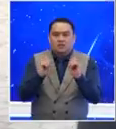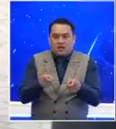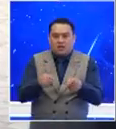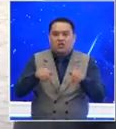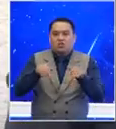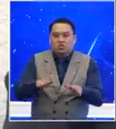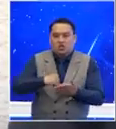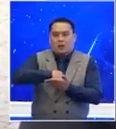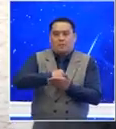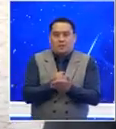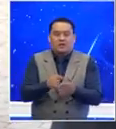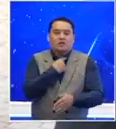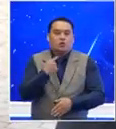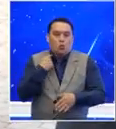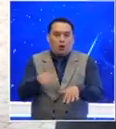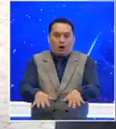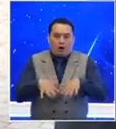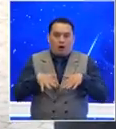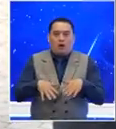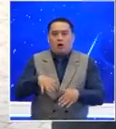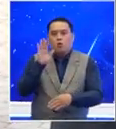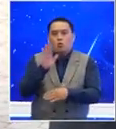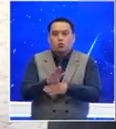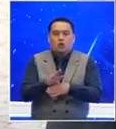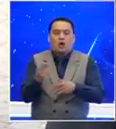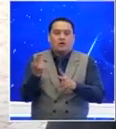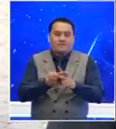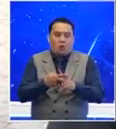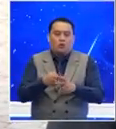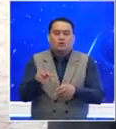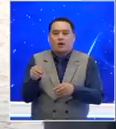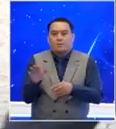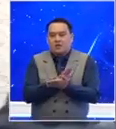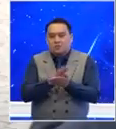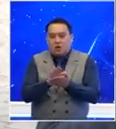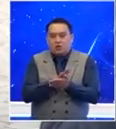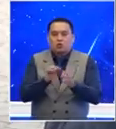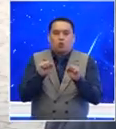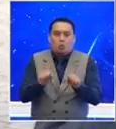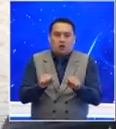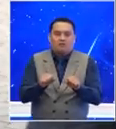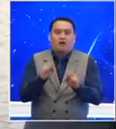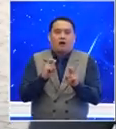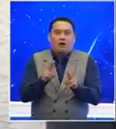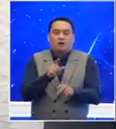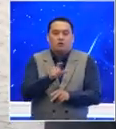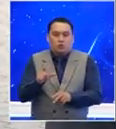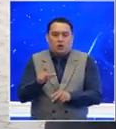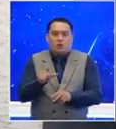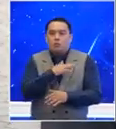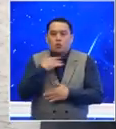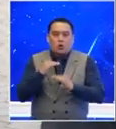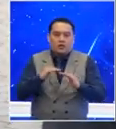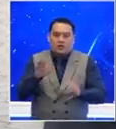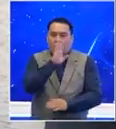Талдыкурганского маслихата и постановлению акима города, пользоваться льготным проездом в общественном транспорте имеют право такие категории граждан. Это